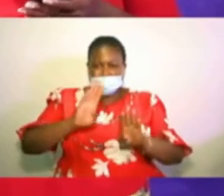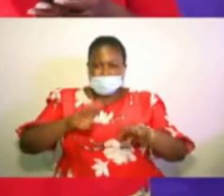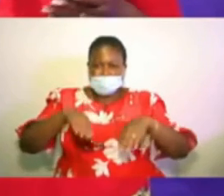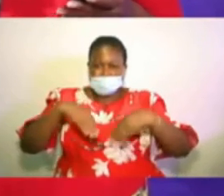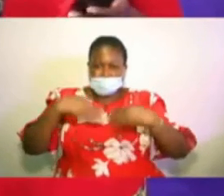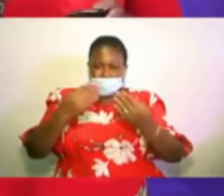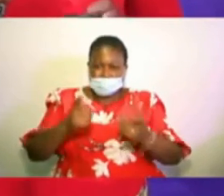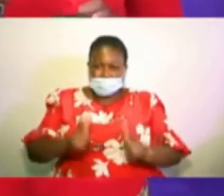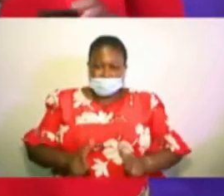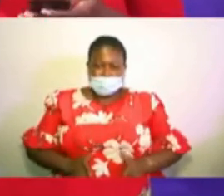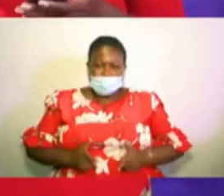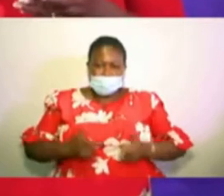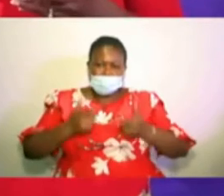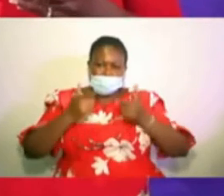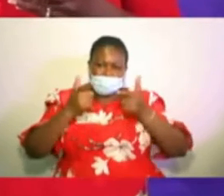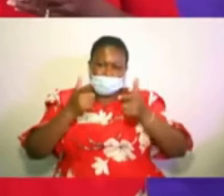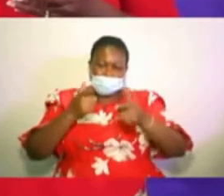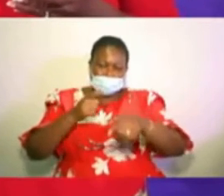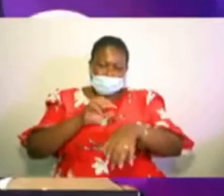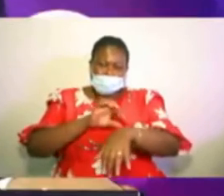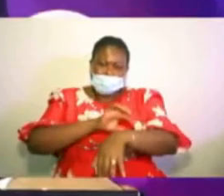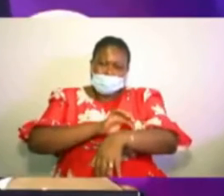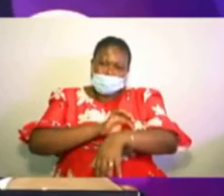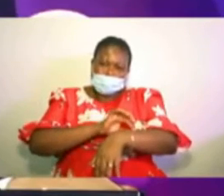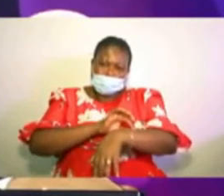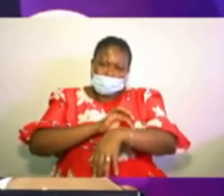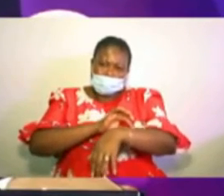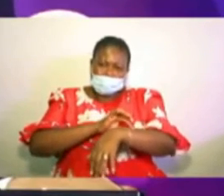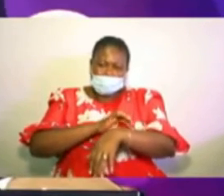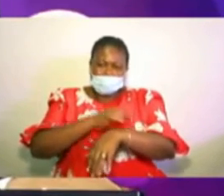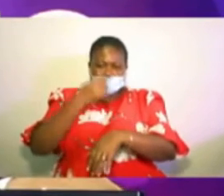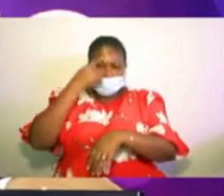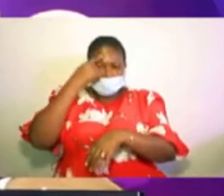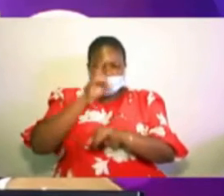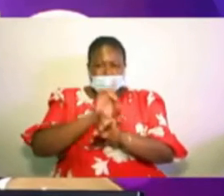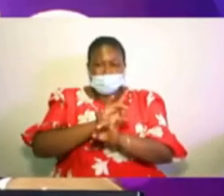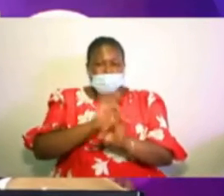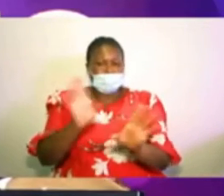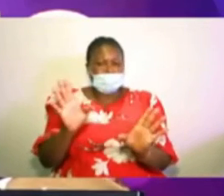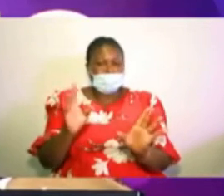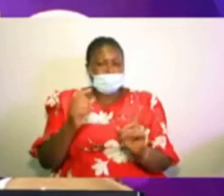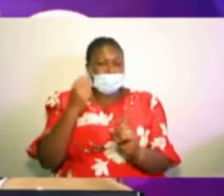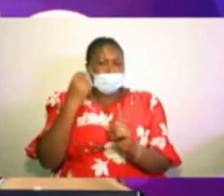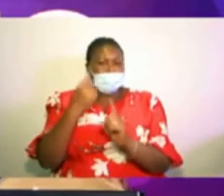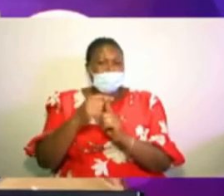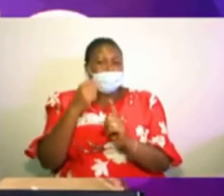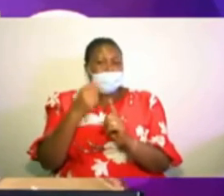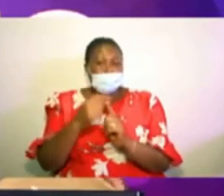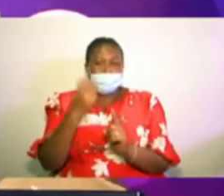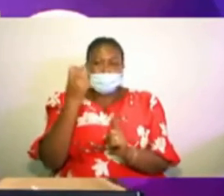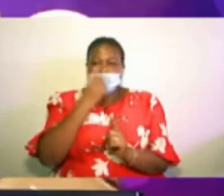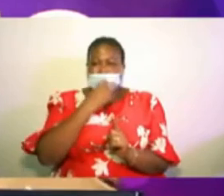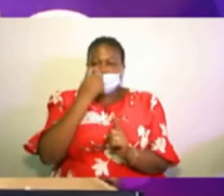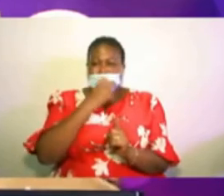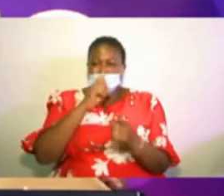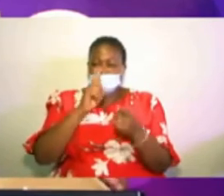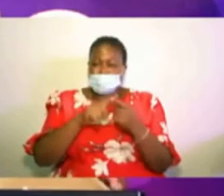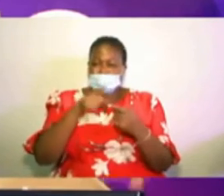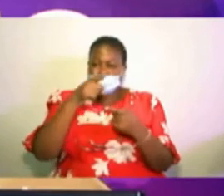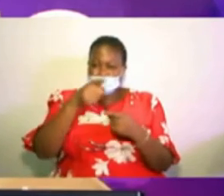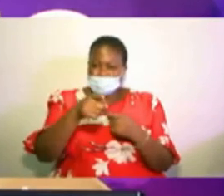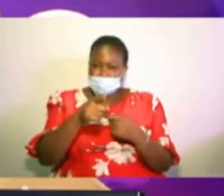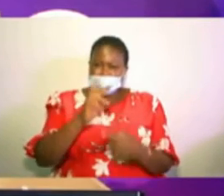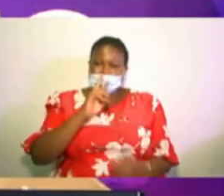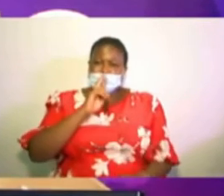for nothing. The words I have spoken to you are spirit and they are life. Amen. Et donc je lis,